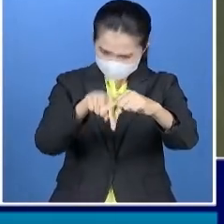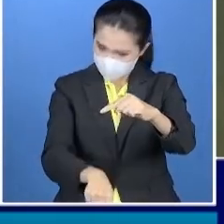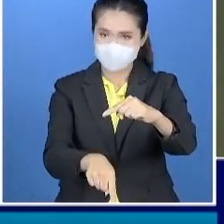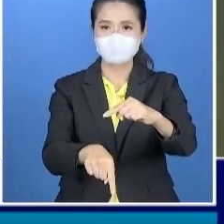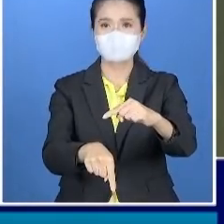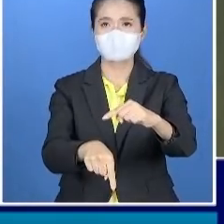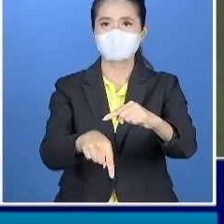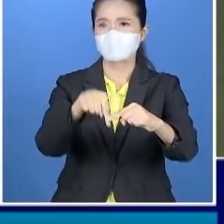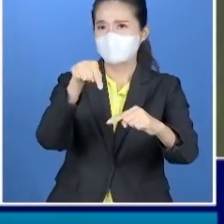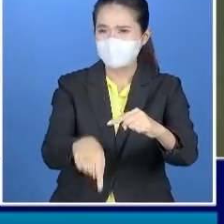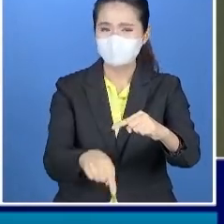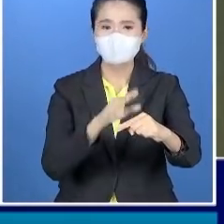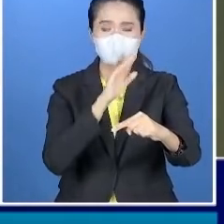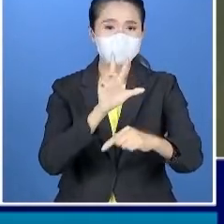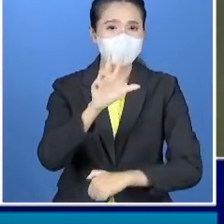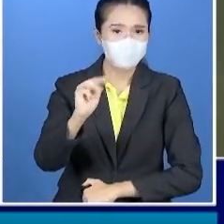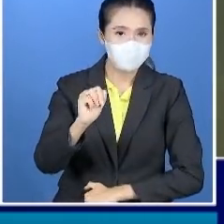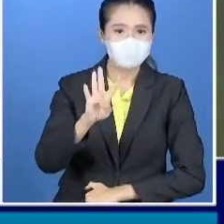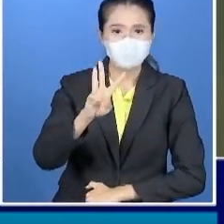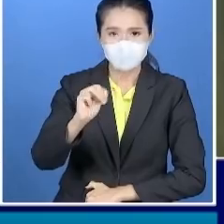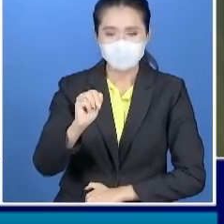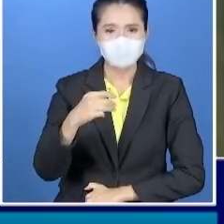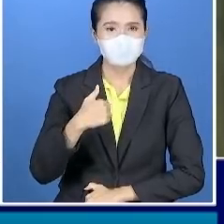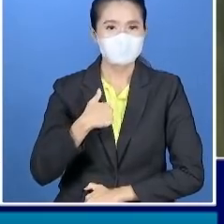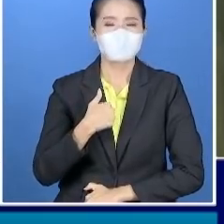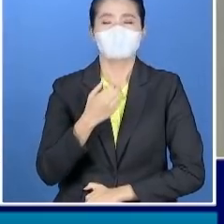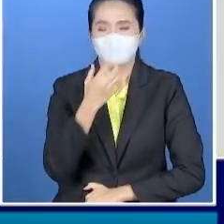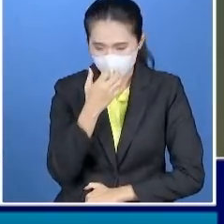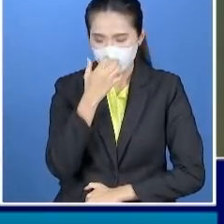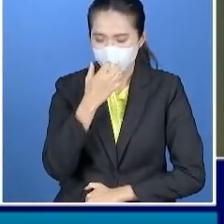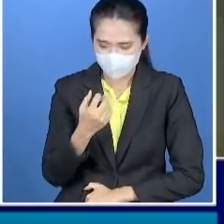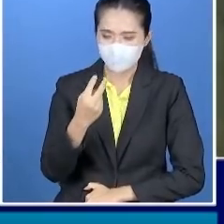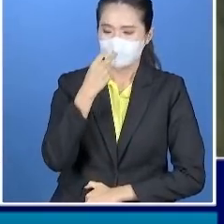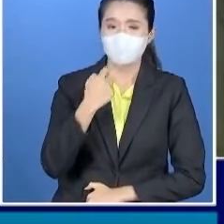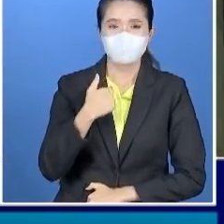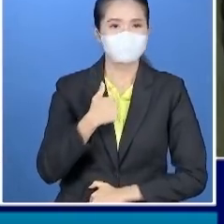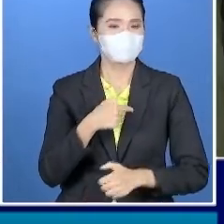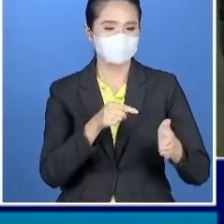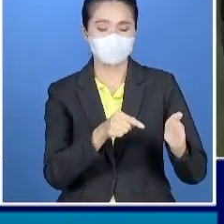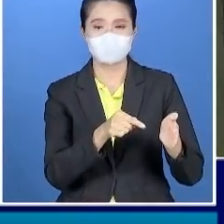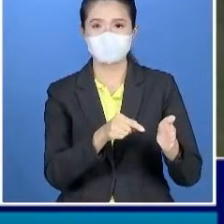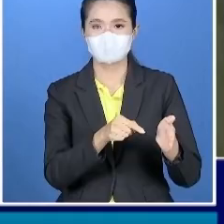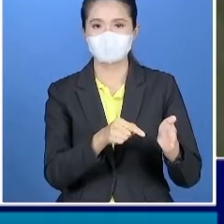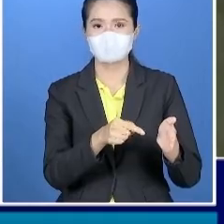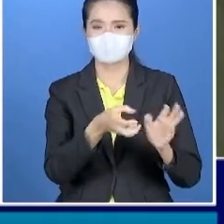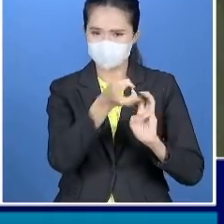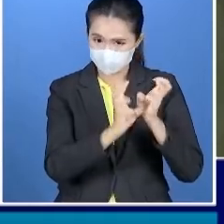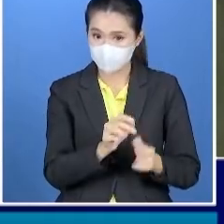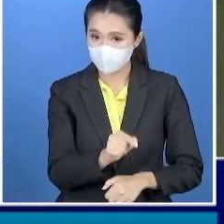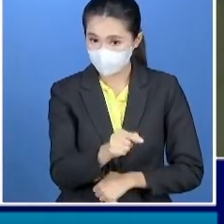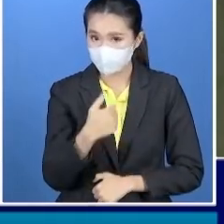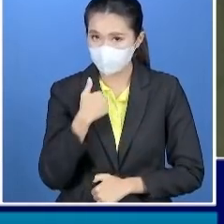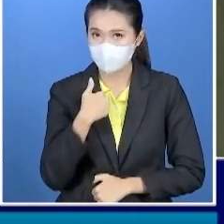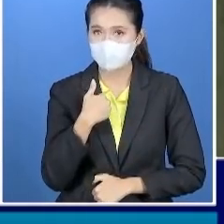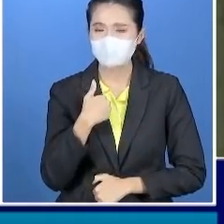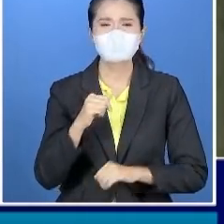ราโอ้โหแค่3เมตร4เมตรกว่านี้เราก็แทบสำลักแล้วอ่ะใต้ตรงนั้นมีทรายไหม คร ับ หรือขี้เล